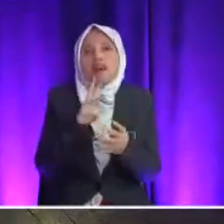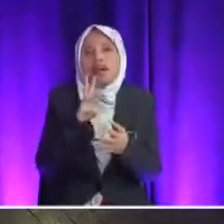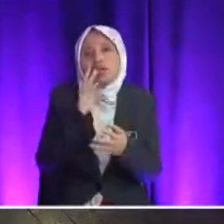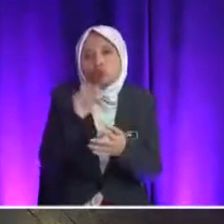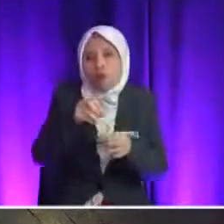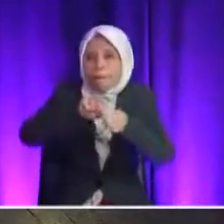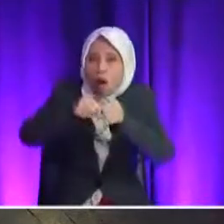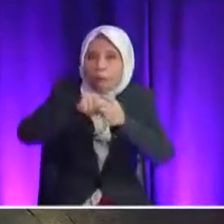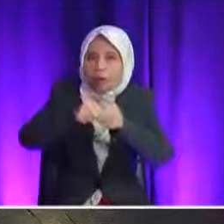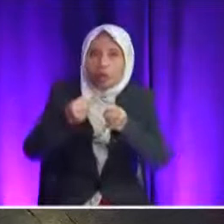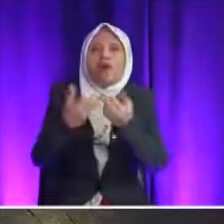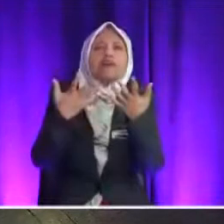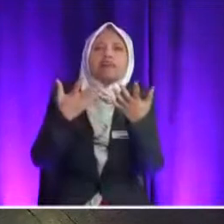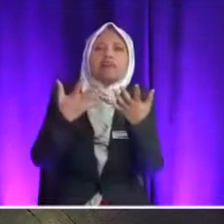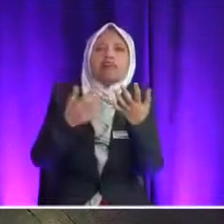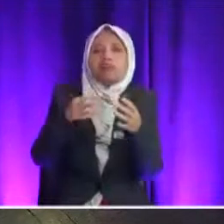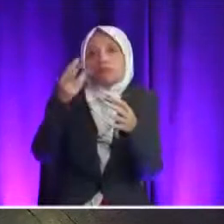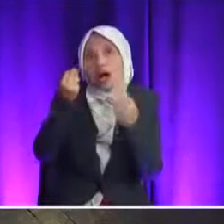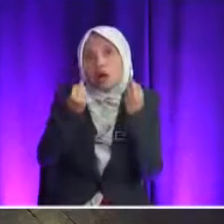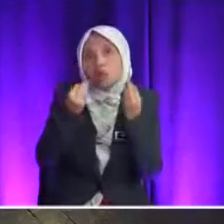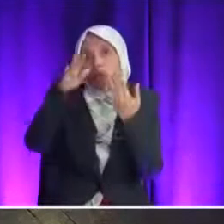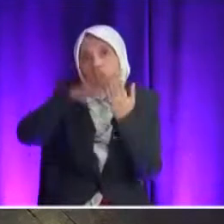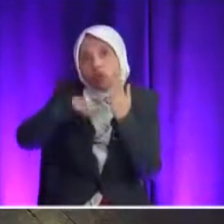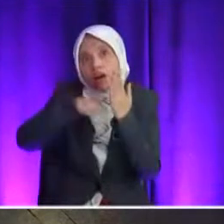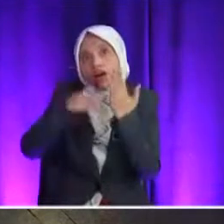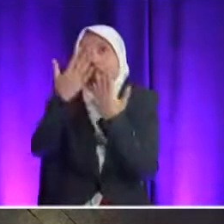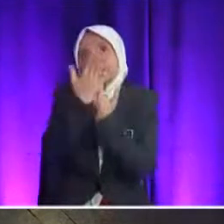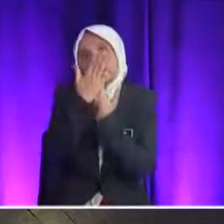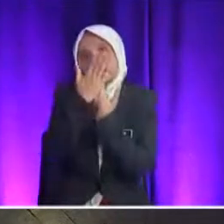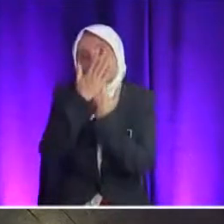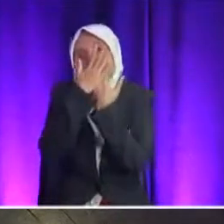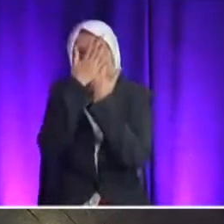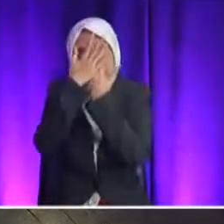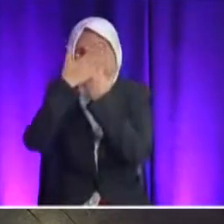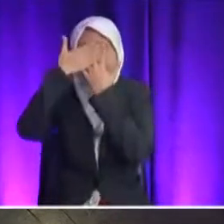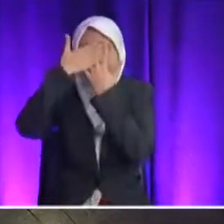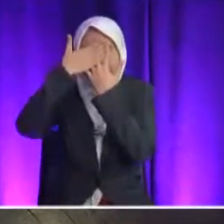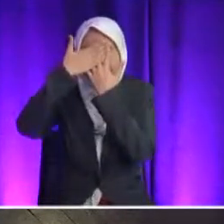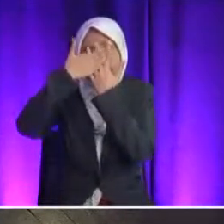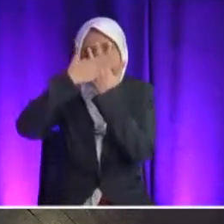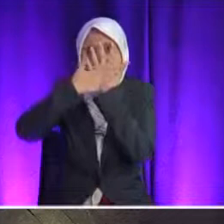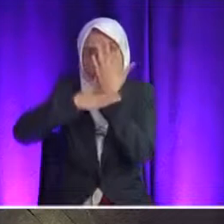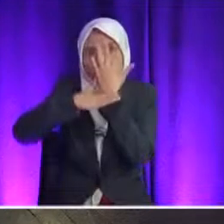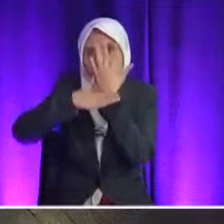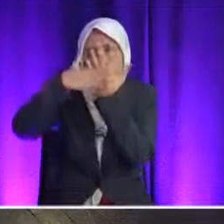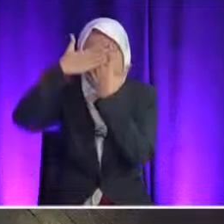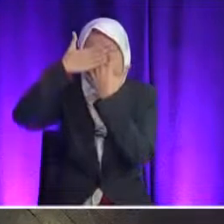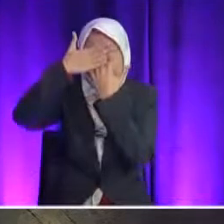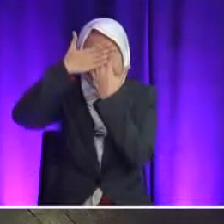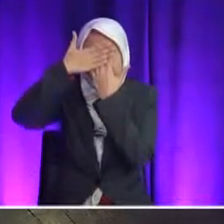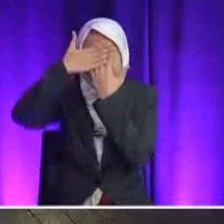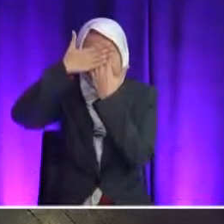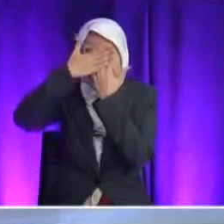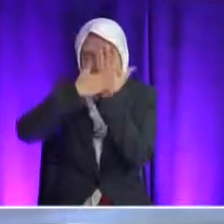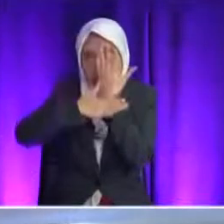final atas tarik ke bawah biar itu kenapa Eza tuh ah atas